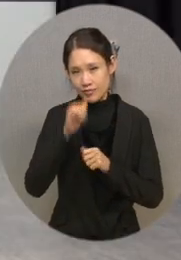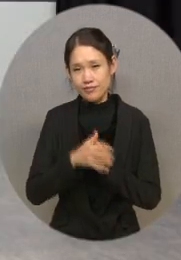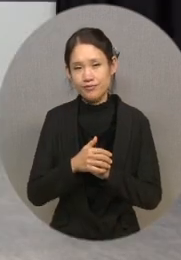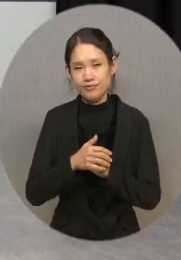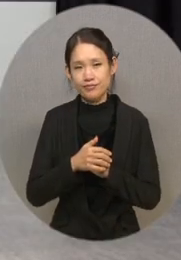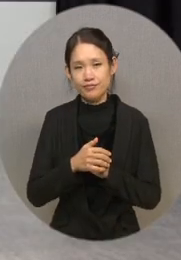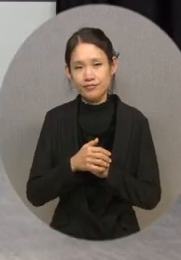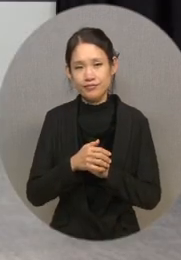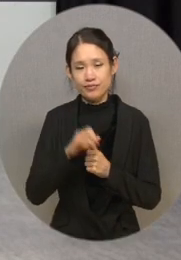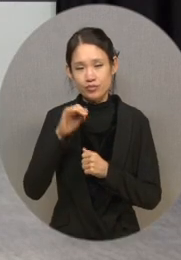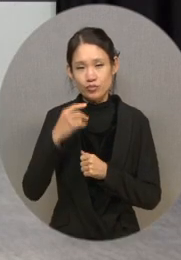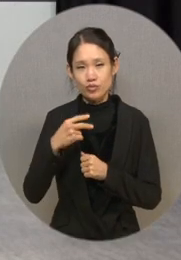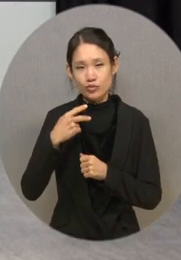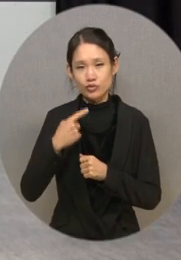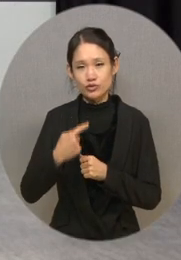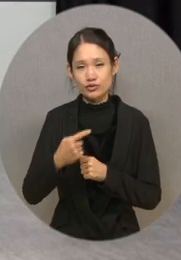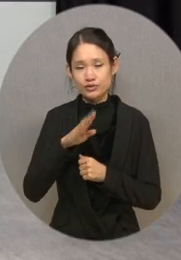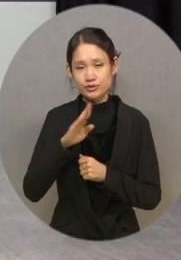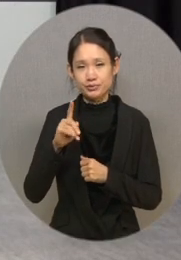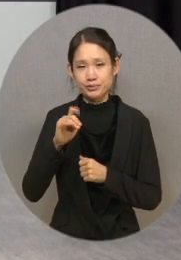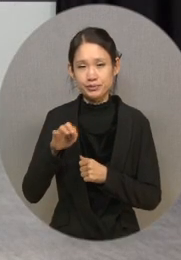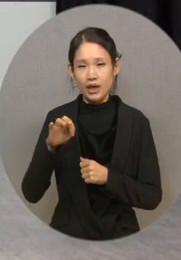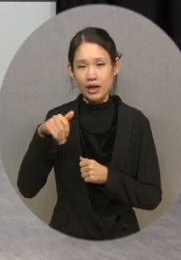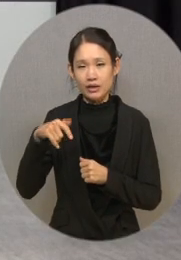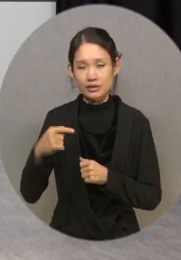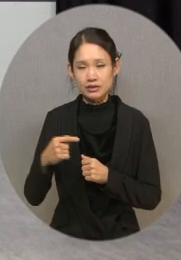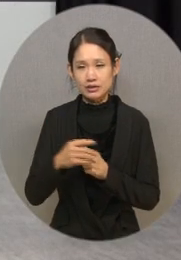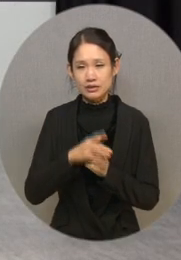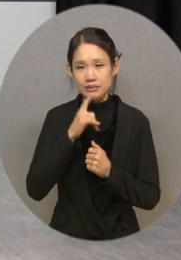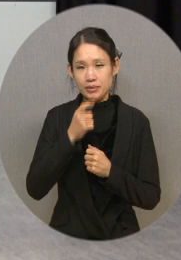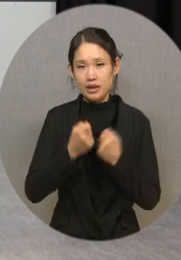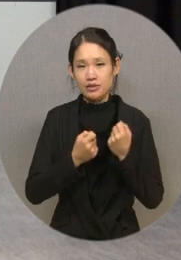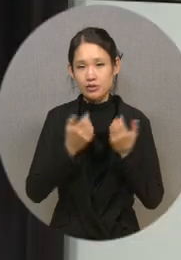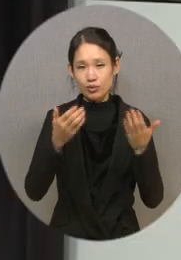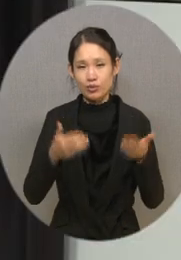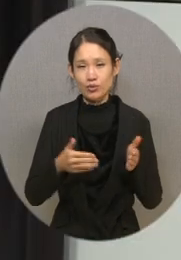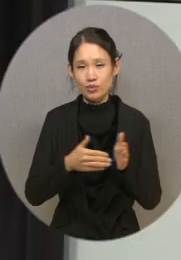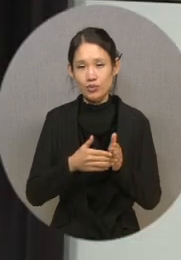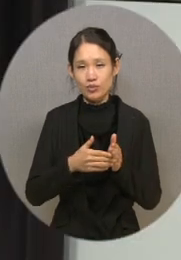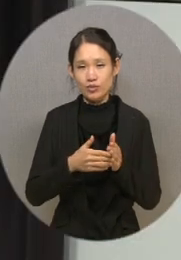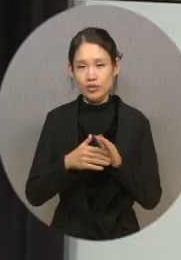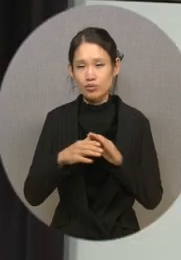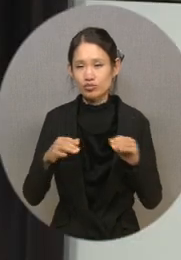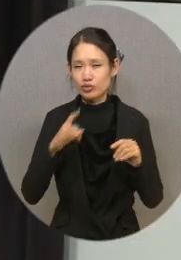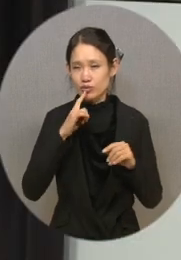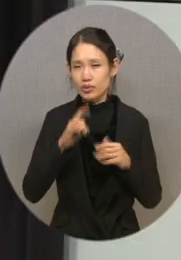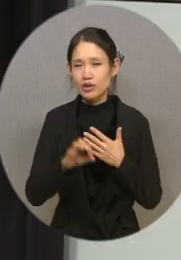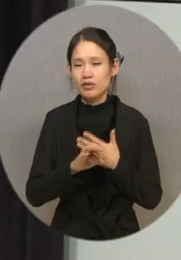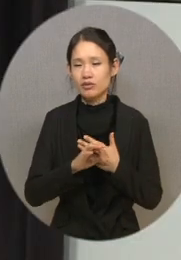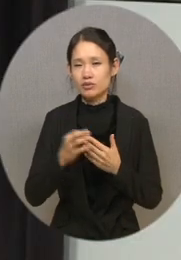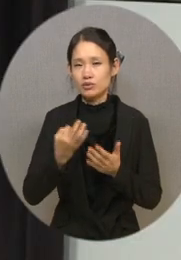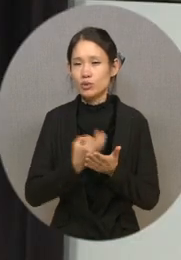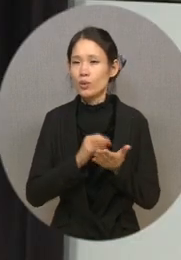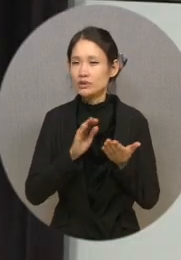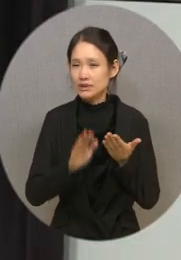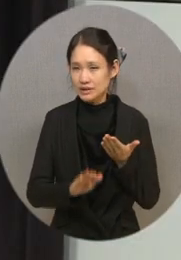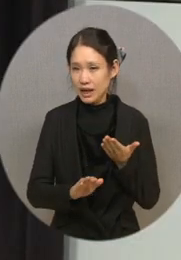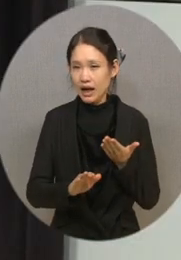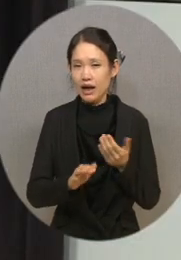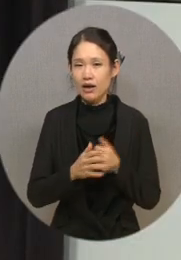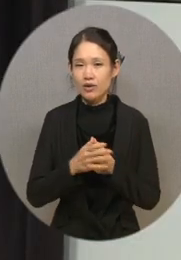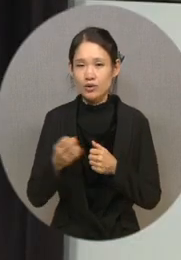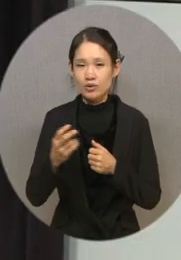그 푸드뱅크라는 걸 소개 네. 말씀하셨는데 네. 이게 풀어서 얘기하자면은 네.